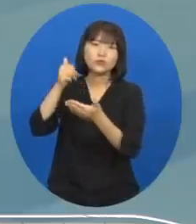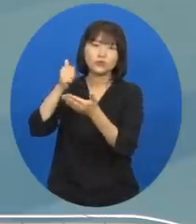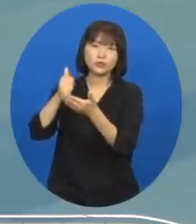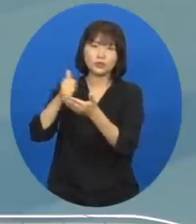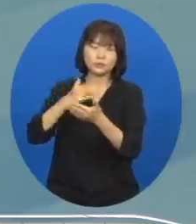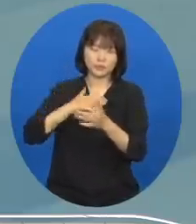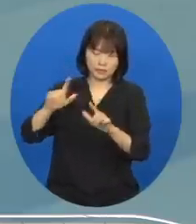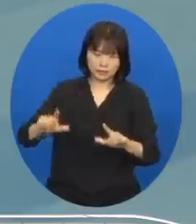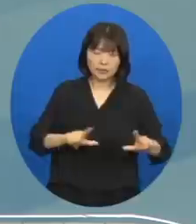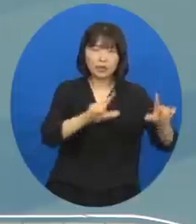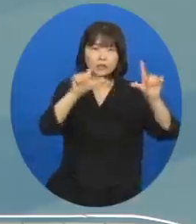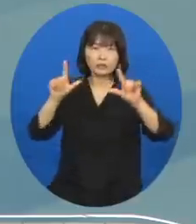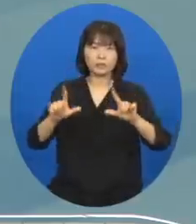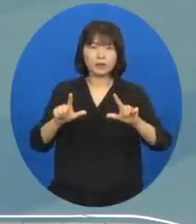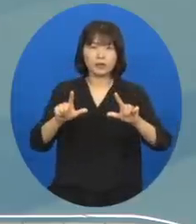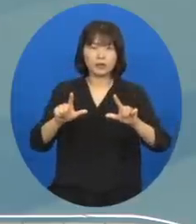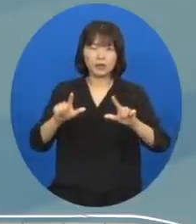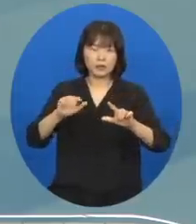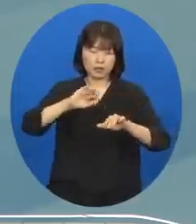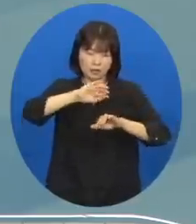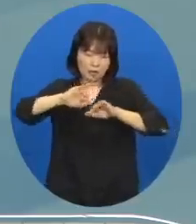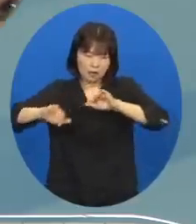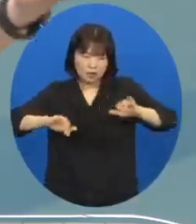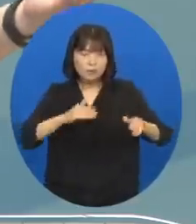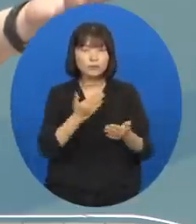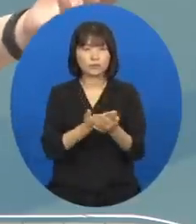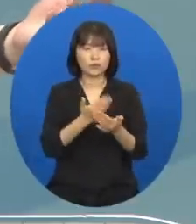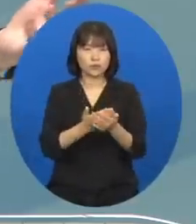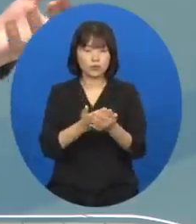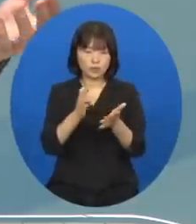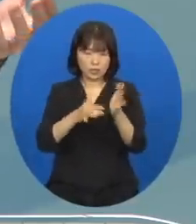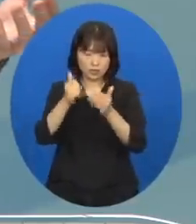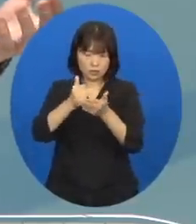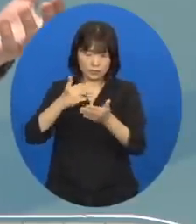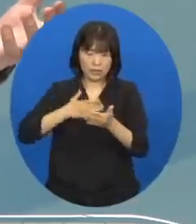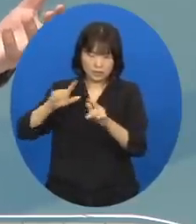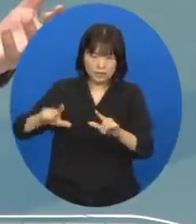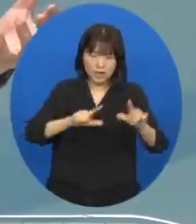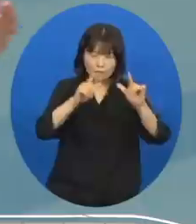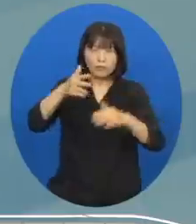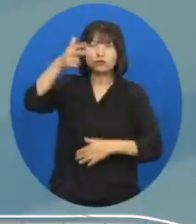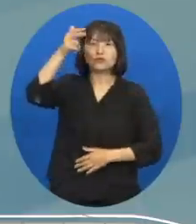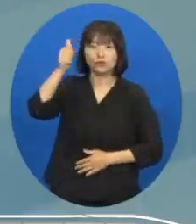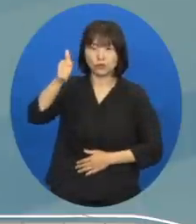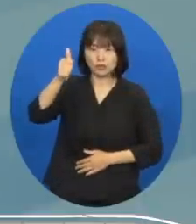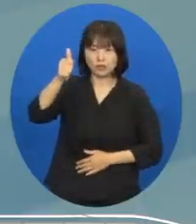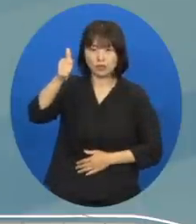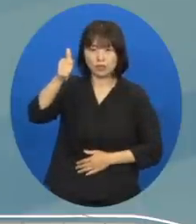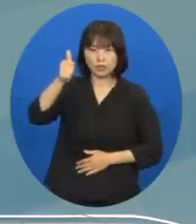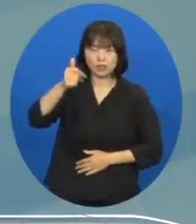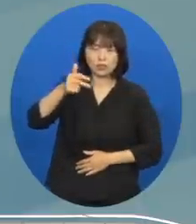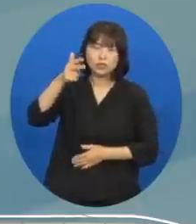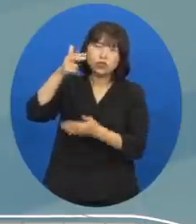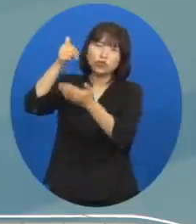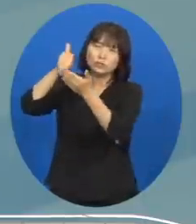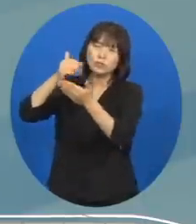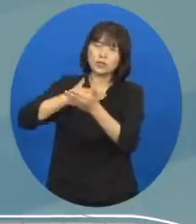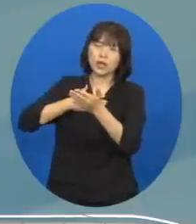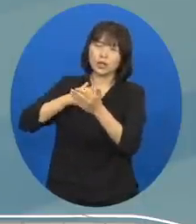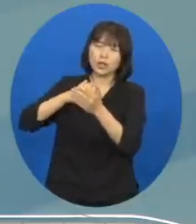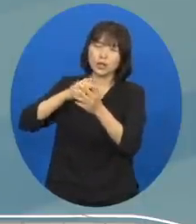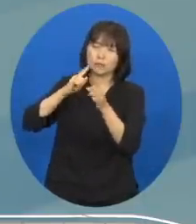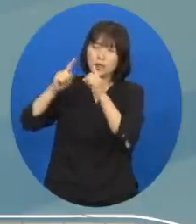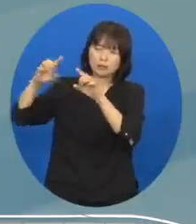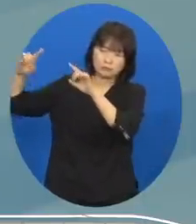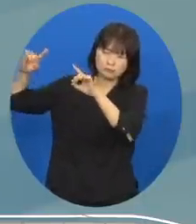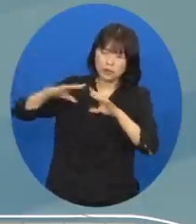제 삶에 간섭해 주세요. 예수님이 내 삶의 주인이지 않습니까? 주님, 제게 말씀해 주세요. 제가 어떻게